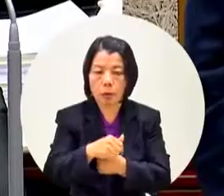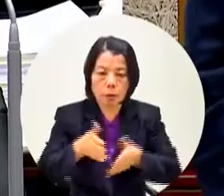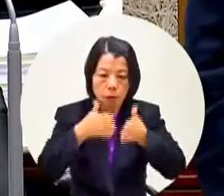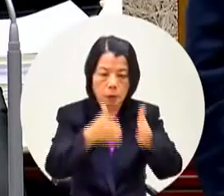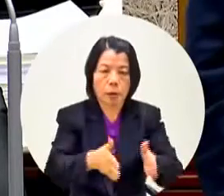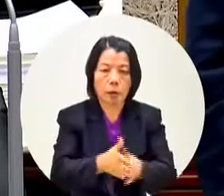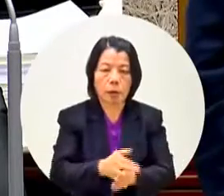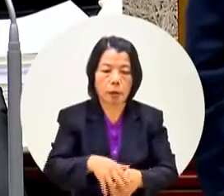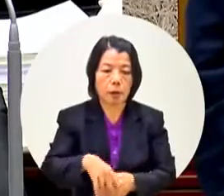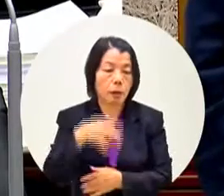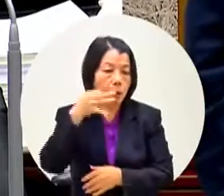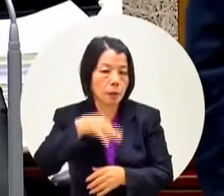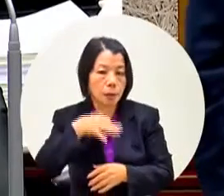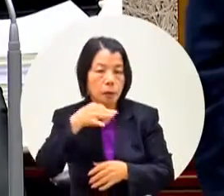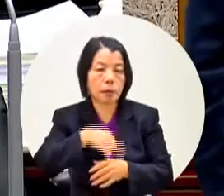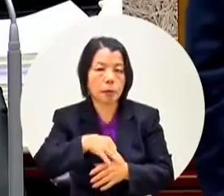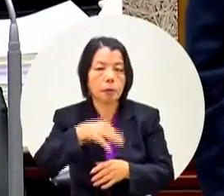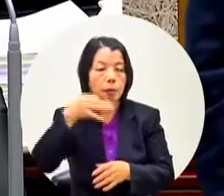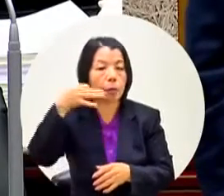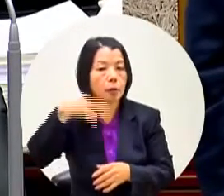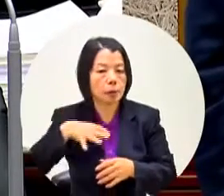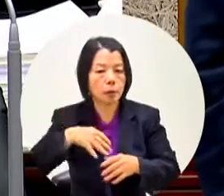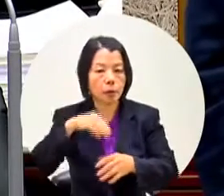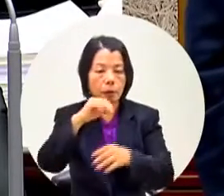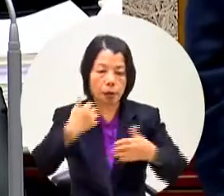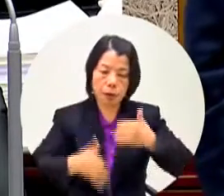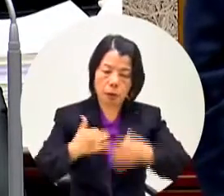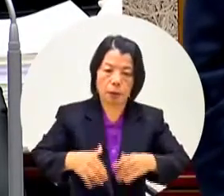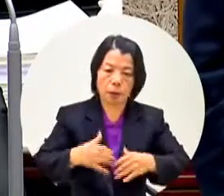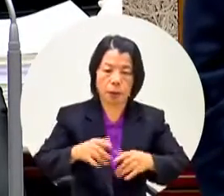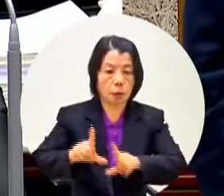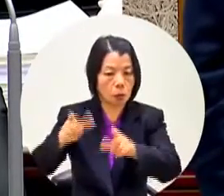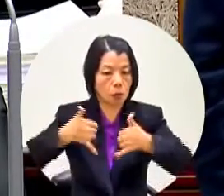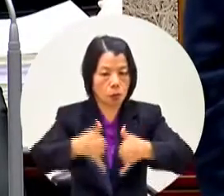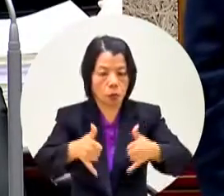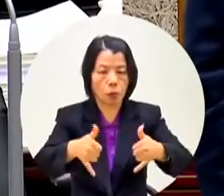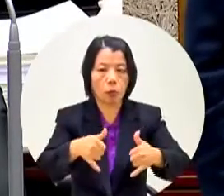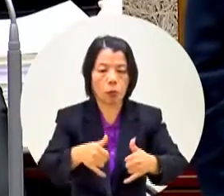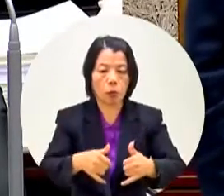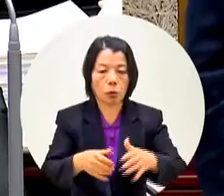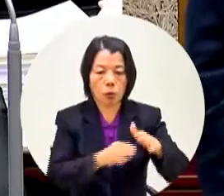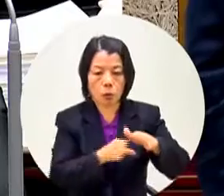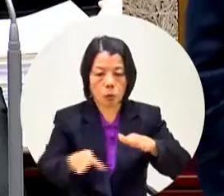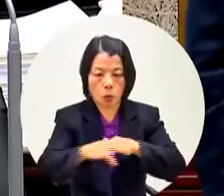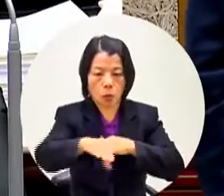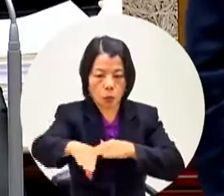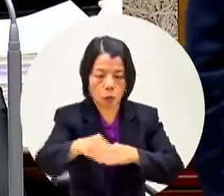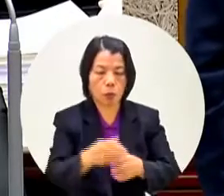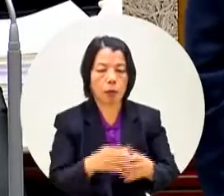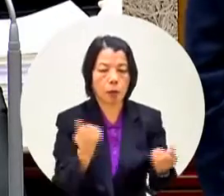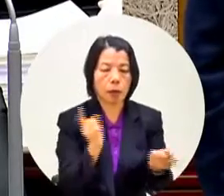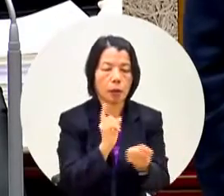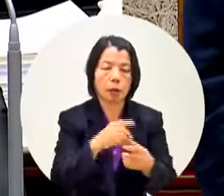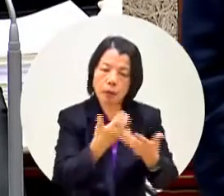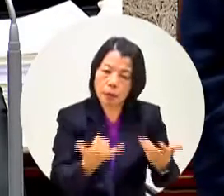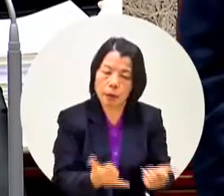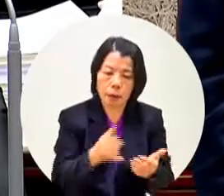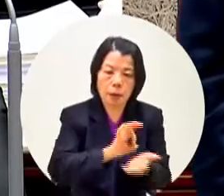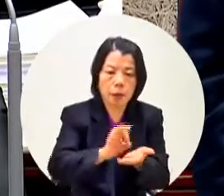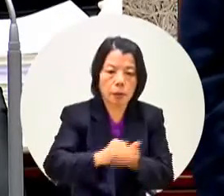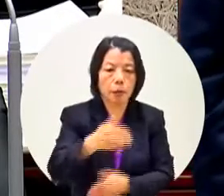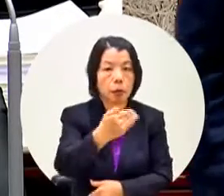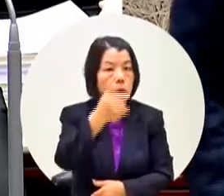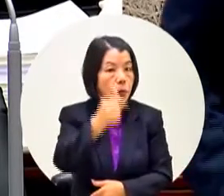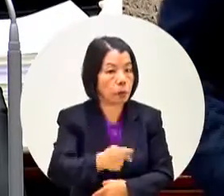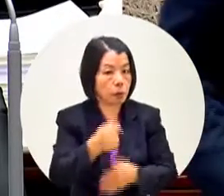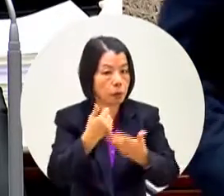谢谢副议长，谢谢主席，还有谢谢黄议员对冈山第二交流道的一个关心。我想目前我们在105年已经完成可